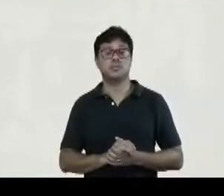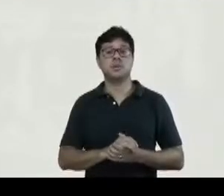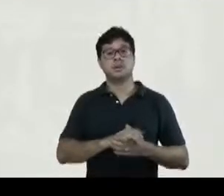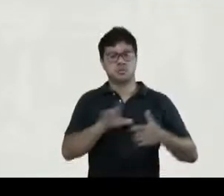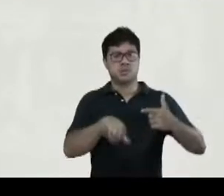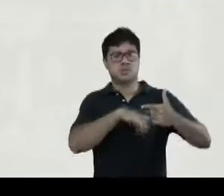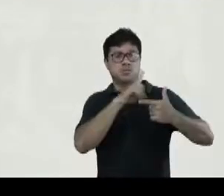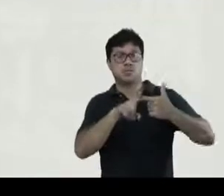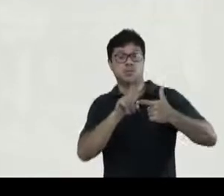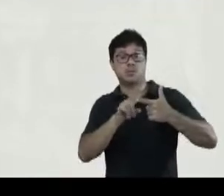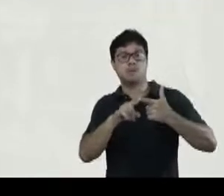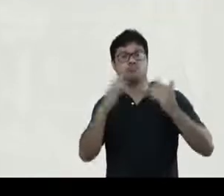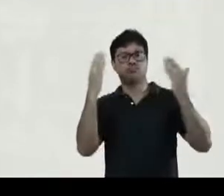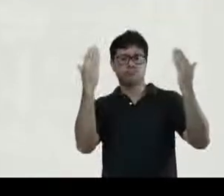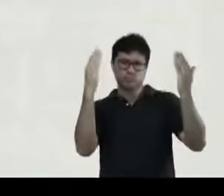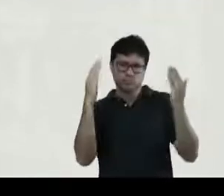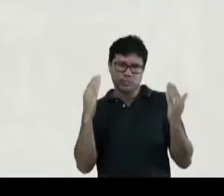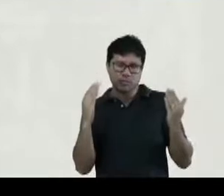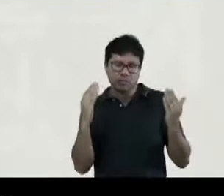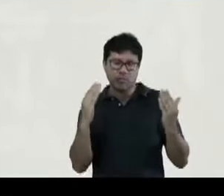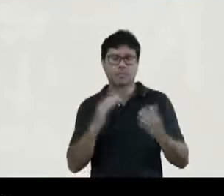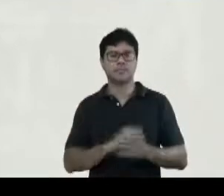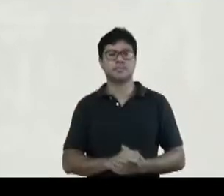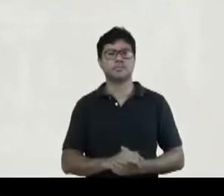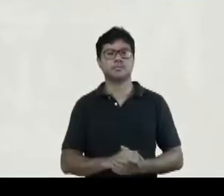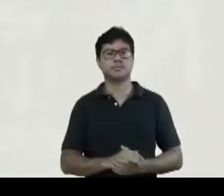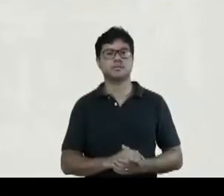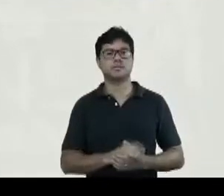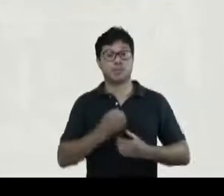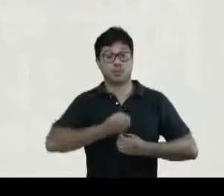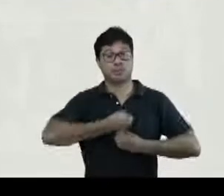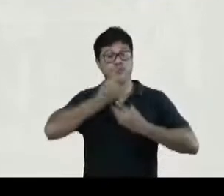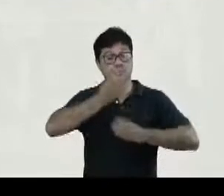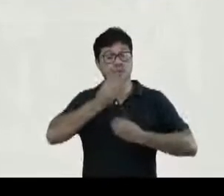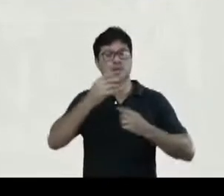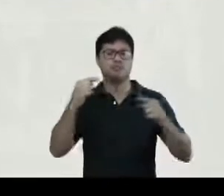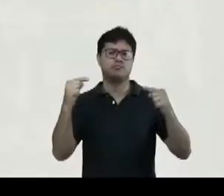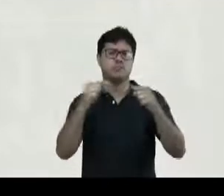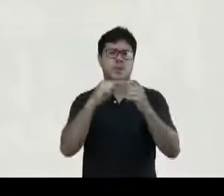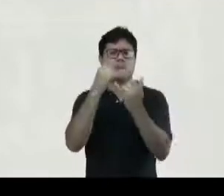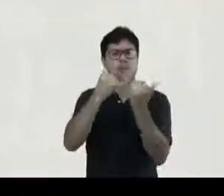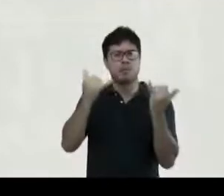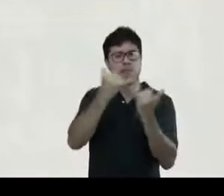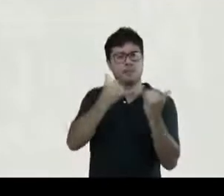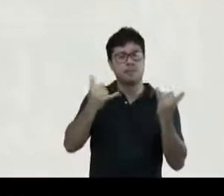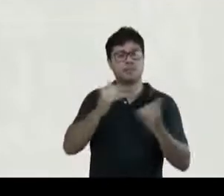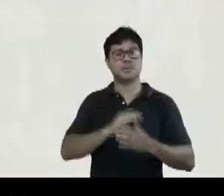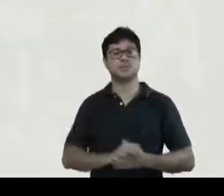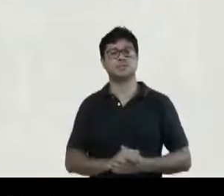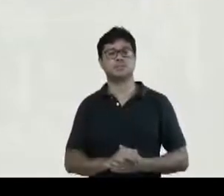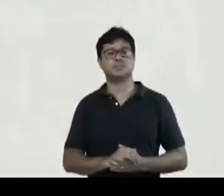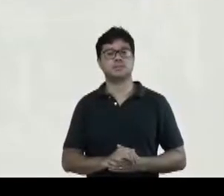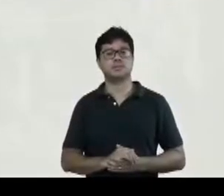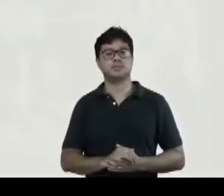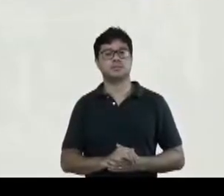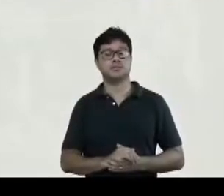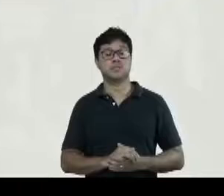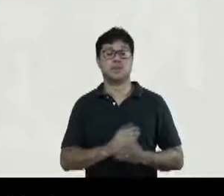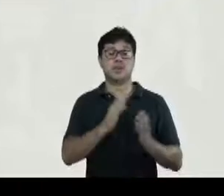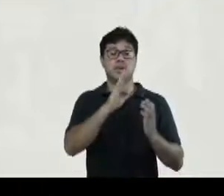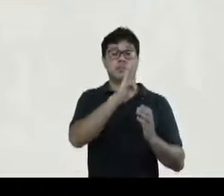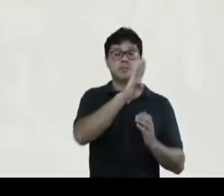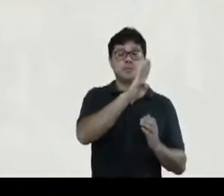Retrospektive Nationalbibliografien haben gegenüber Katalogen einen wissenschaftlichen Mehrwert. Sie zeichnen sich durch